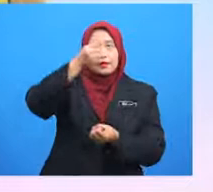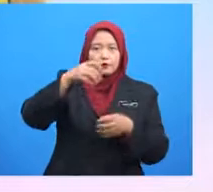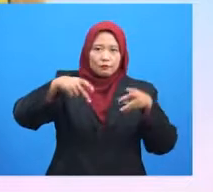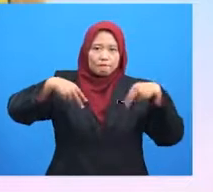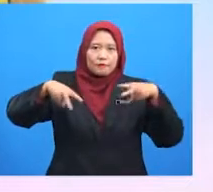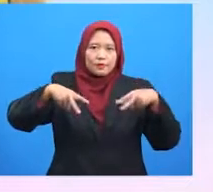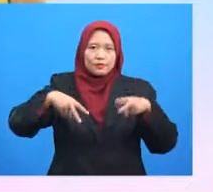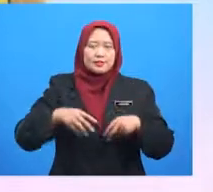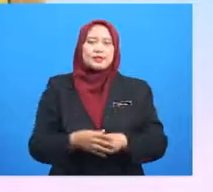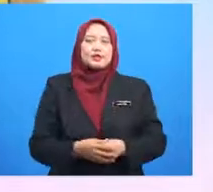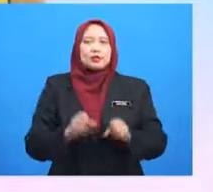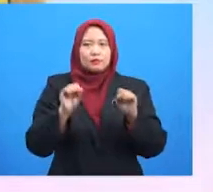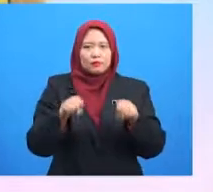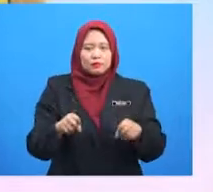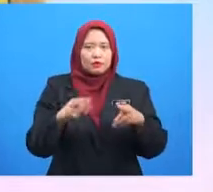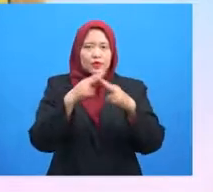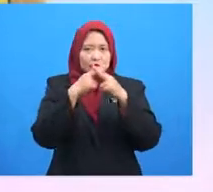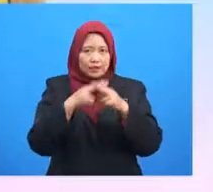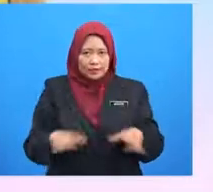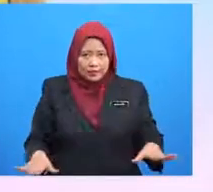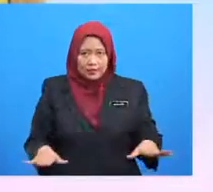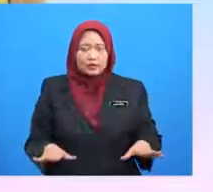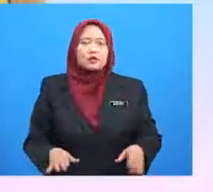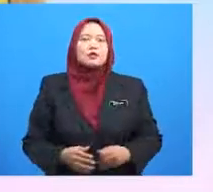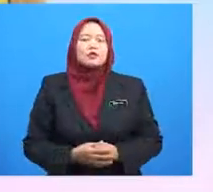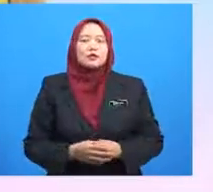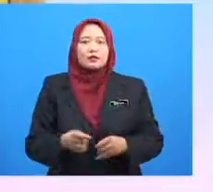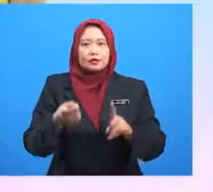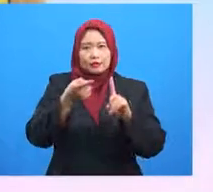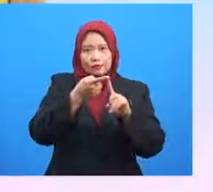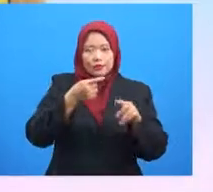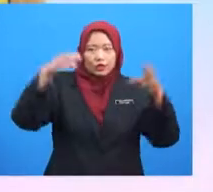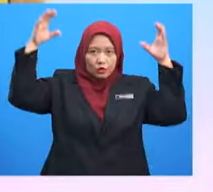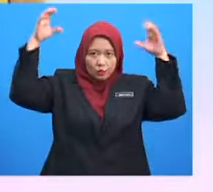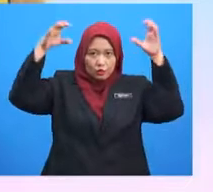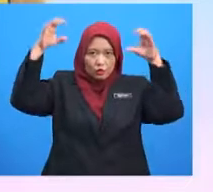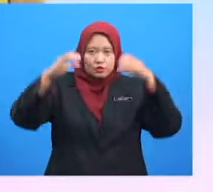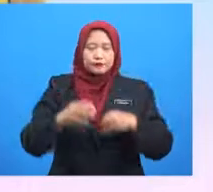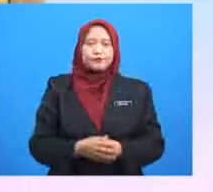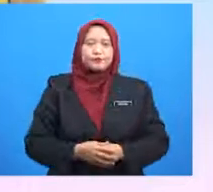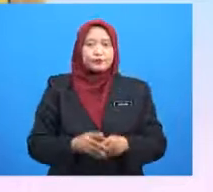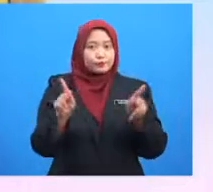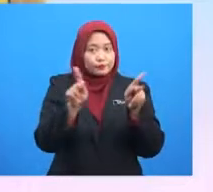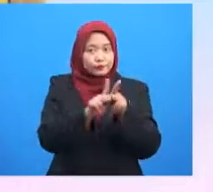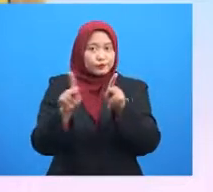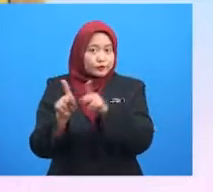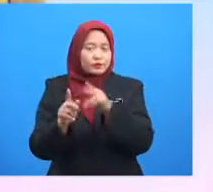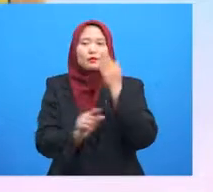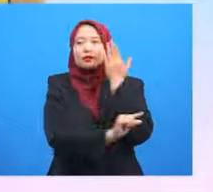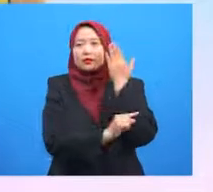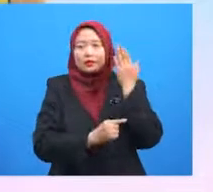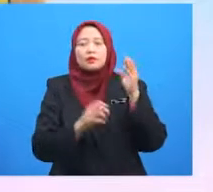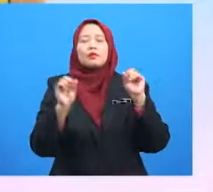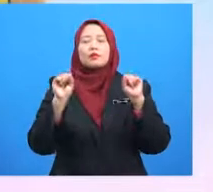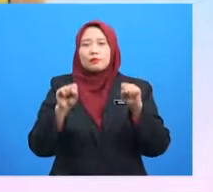air hujan. Macam cikgu pakai baju hujan tadilah. Kasut getah pula dapat mengelakkan